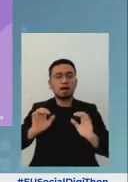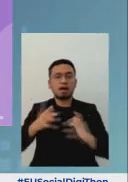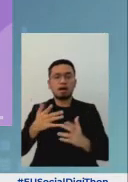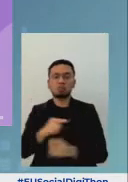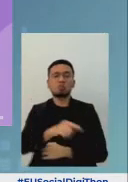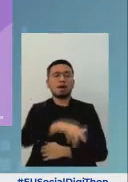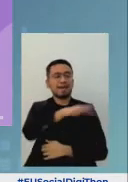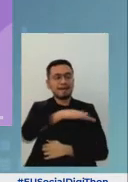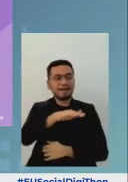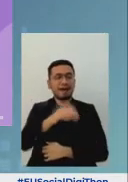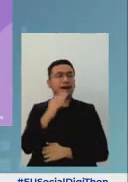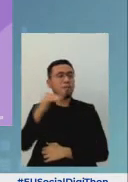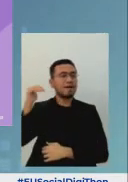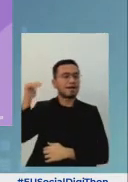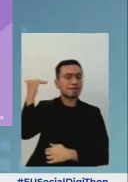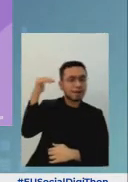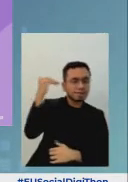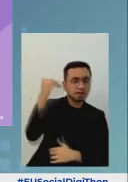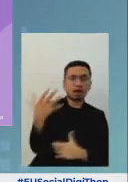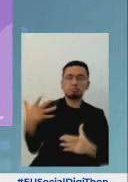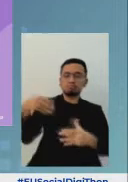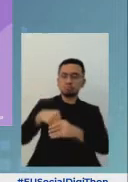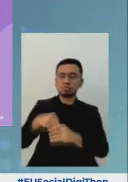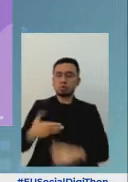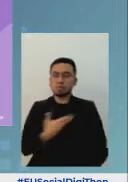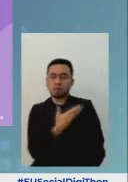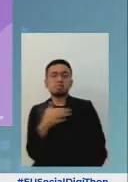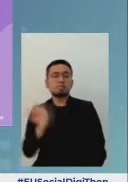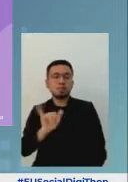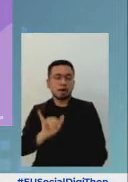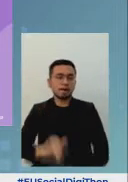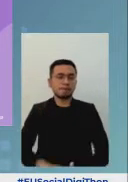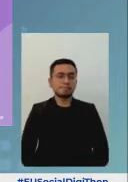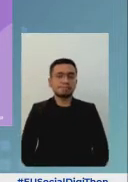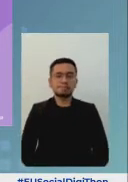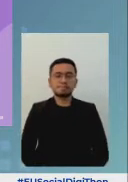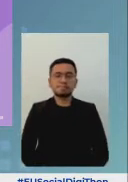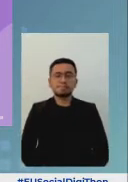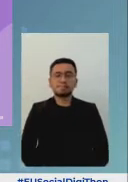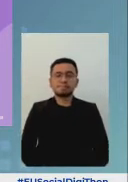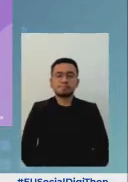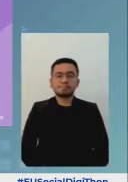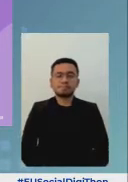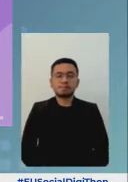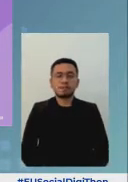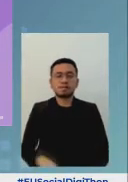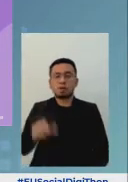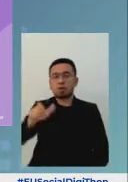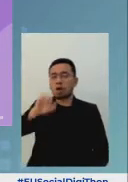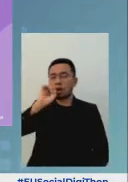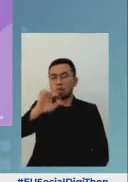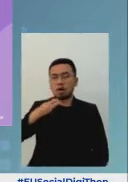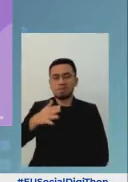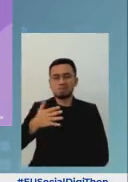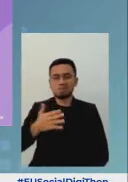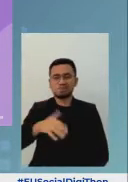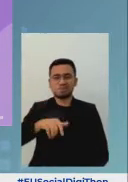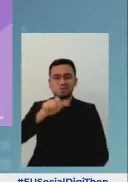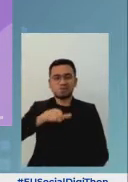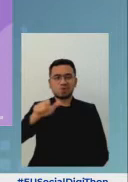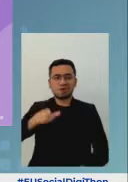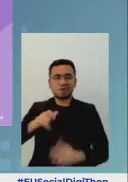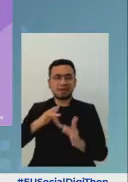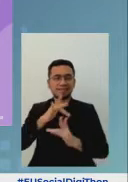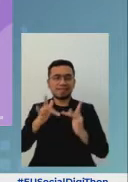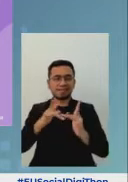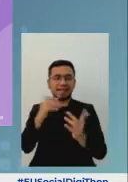remaja. Bahkan ini nih, kalau kita suka bilang netizen Indonesia tuh kayaknya kok jahat banget ya. Nah, ada